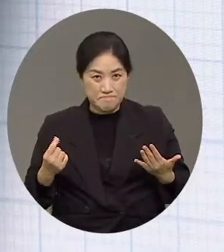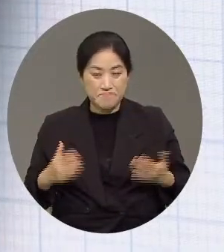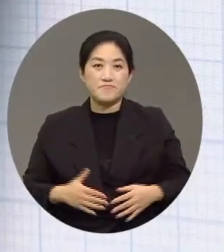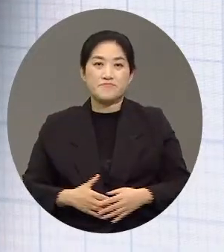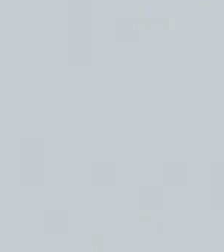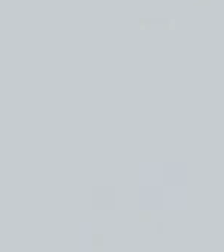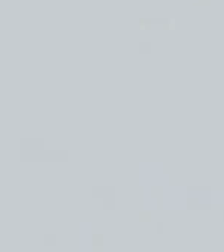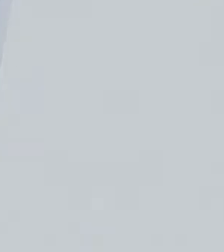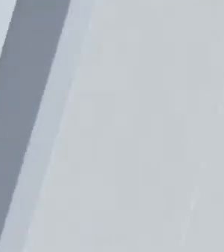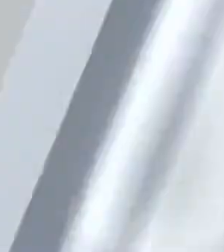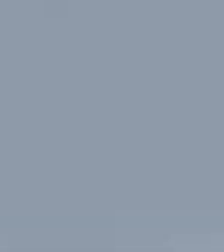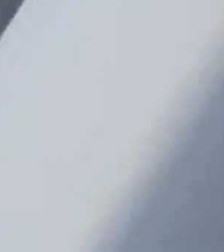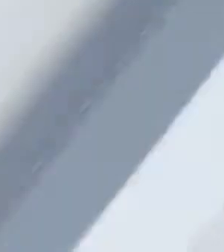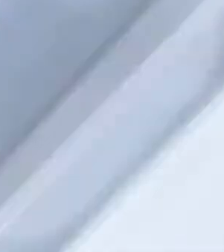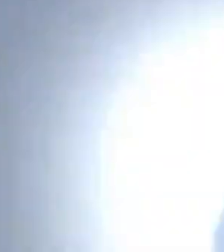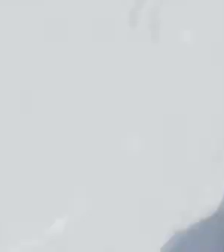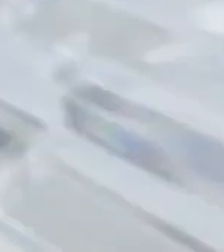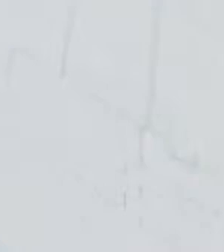알고보니였습니다.